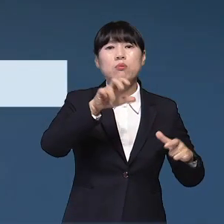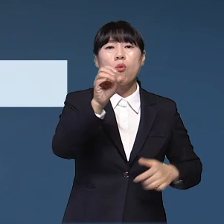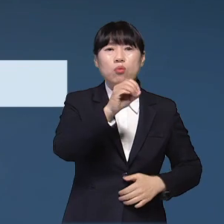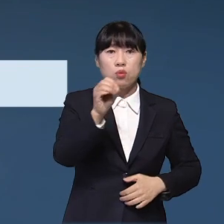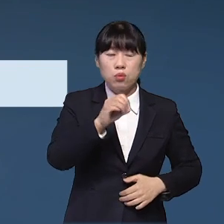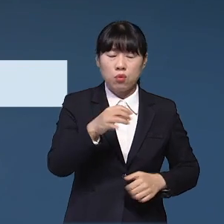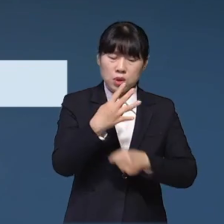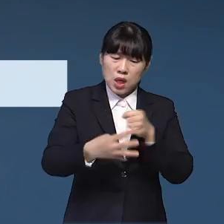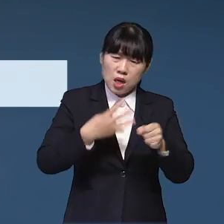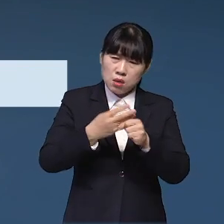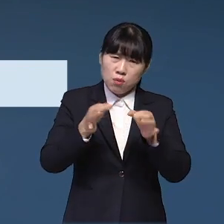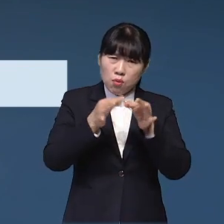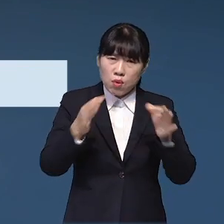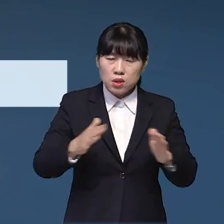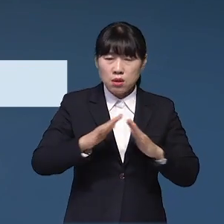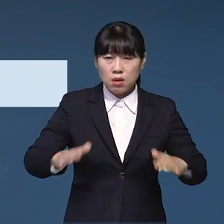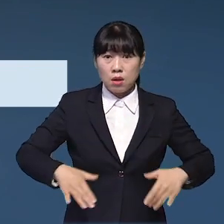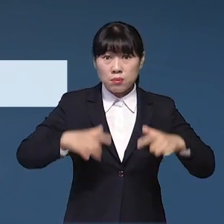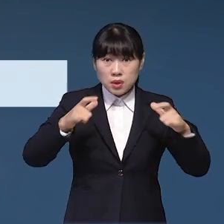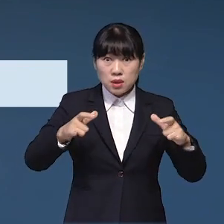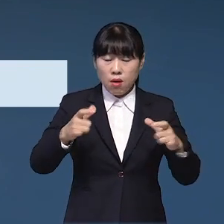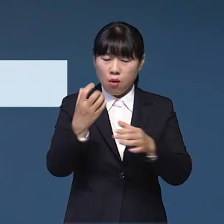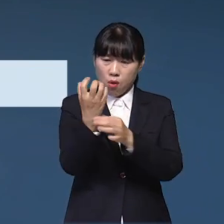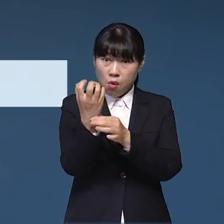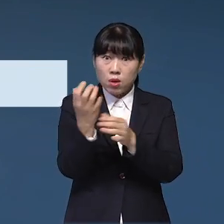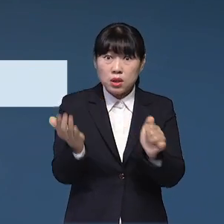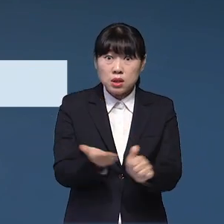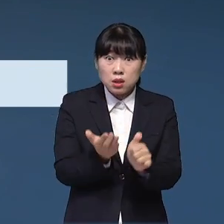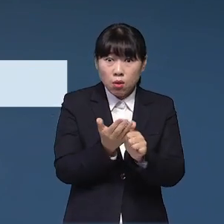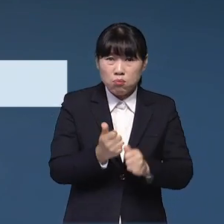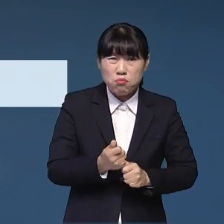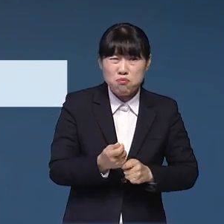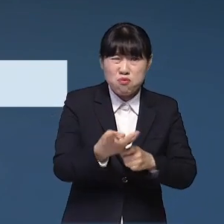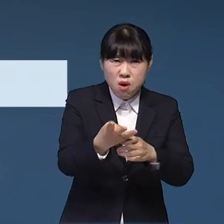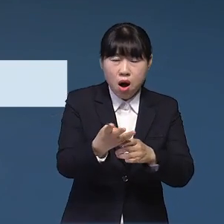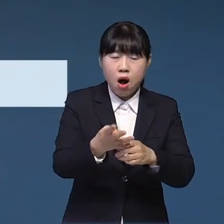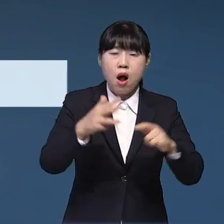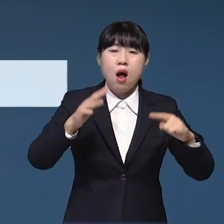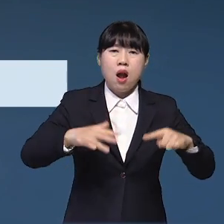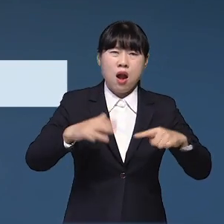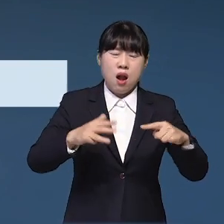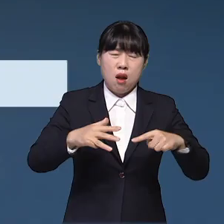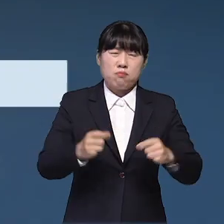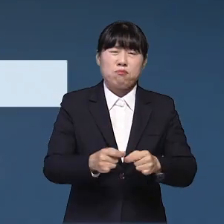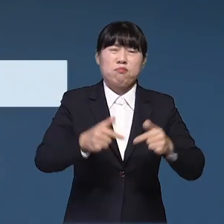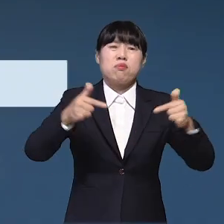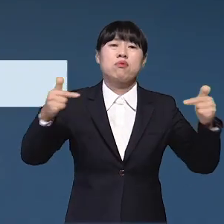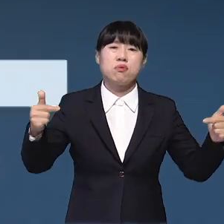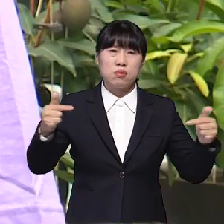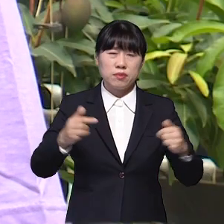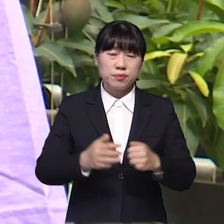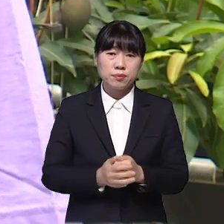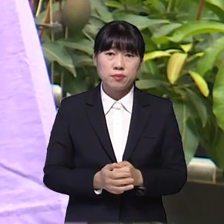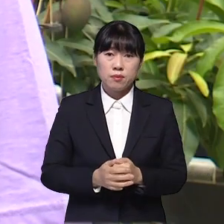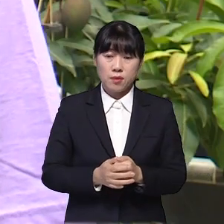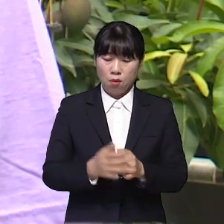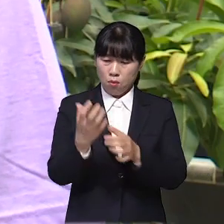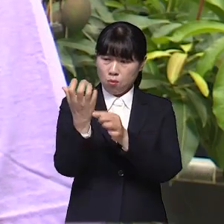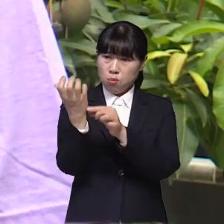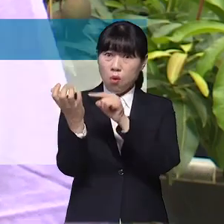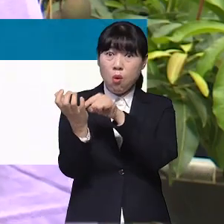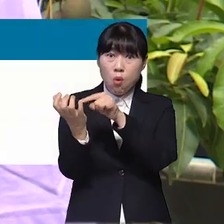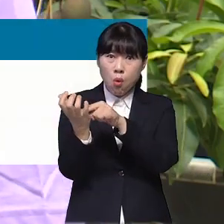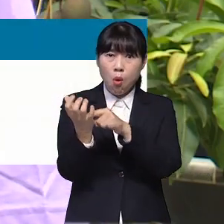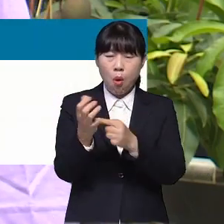4년 사이 전남에서는 망고 채 배 면적이 8배 급증했습니다 망고 라는 자체가